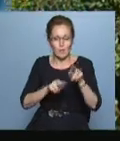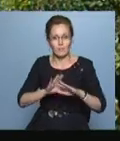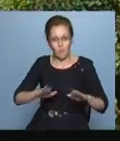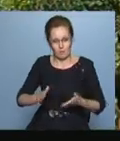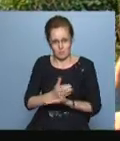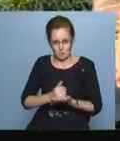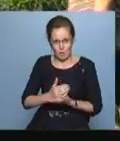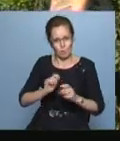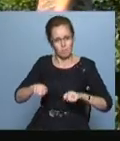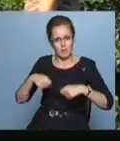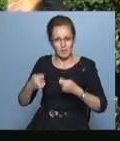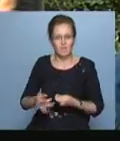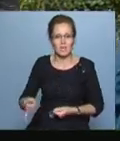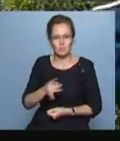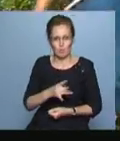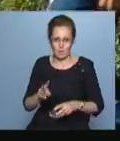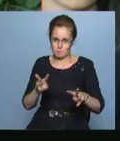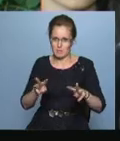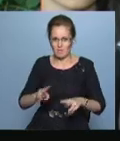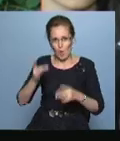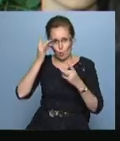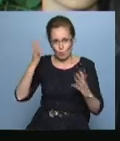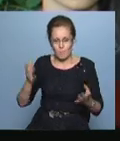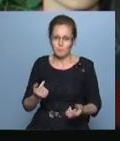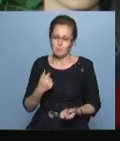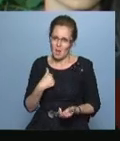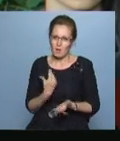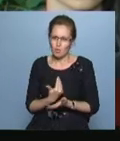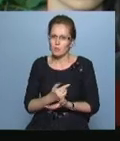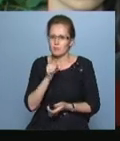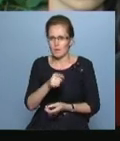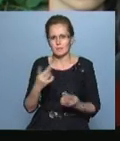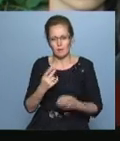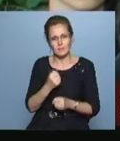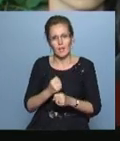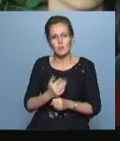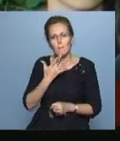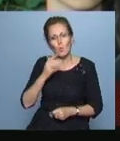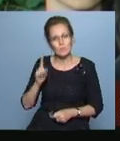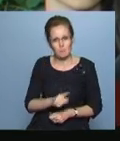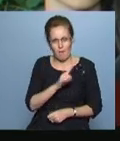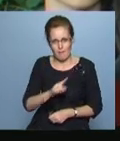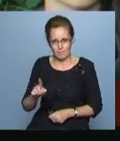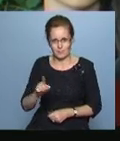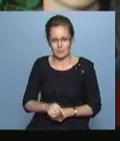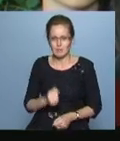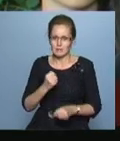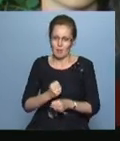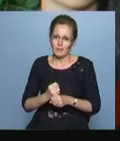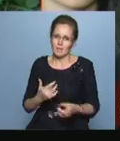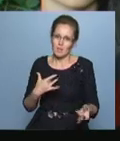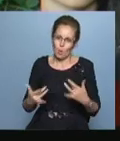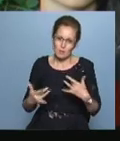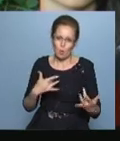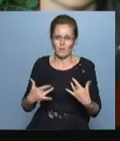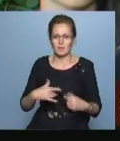в Республиканское министерство культуры. Мне кажется, тут надо сделать музей, сделать театрализованные